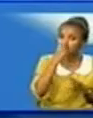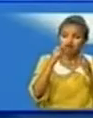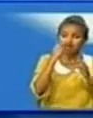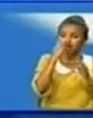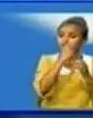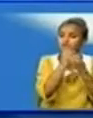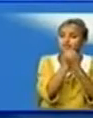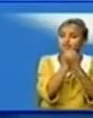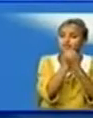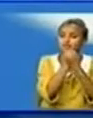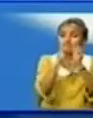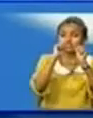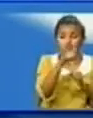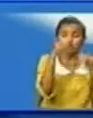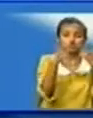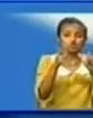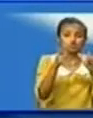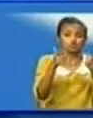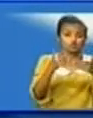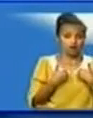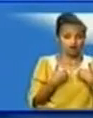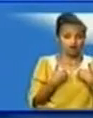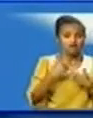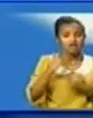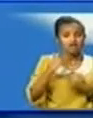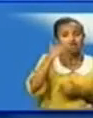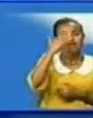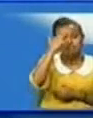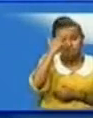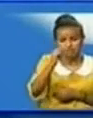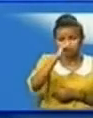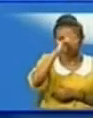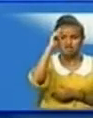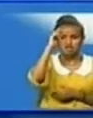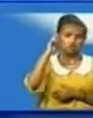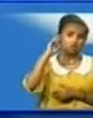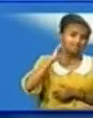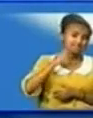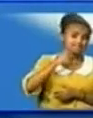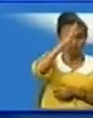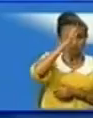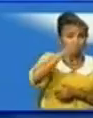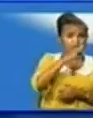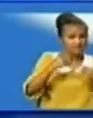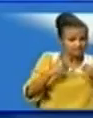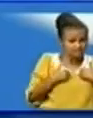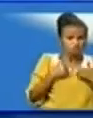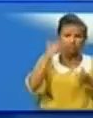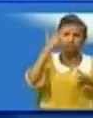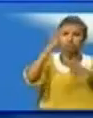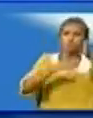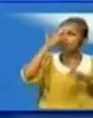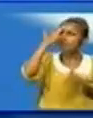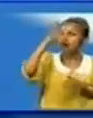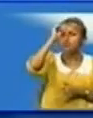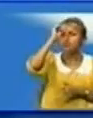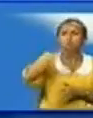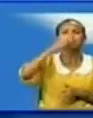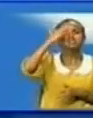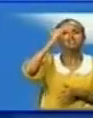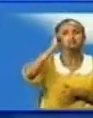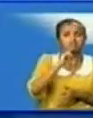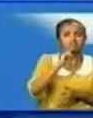ምልክት ቋንቋ እንደንግግር ቋንቋ አስመስለው ነው እንግዲህ አለና በምን ምክንያት ቋንቋ ላይ ይችላል ይችላል